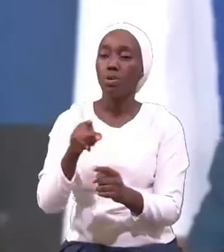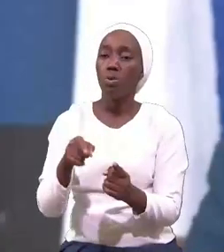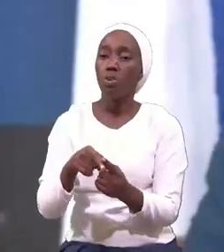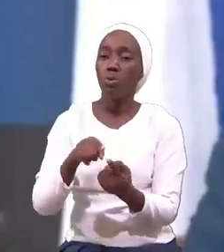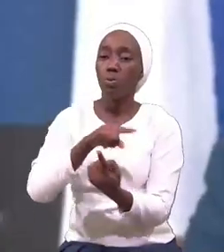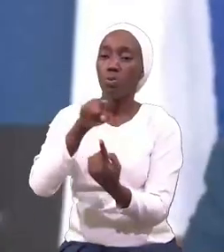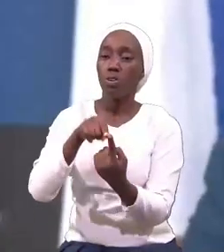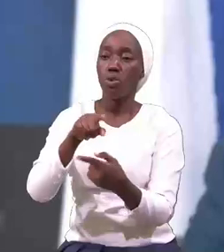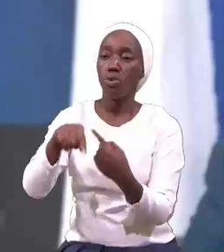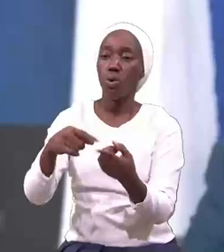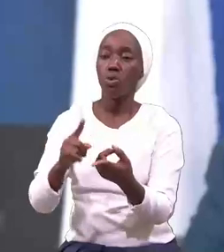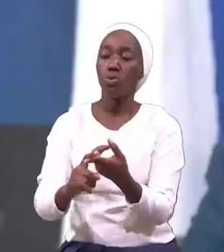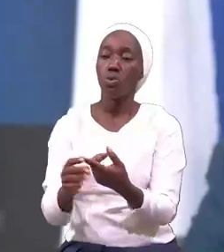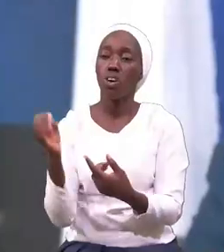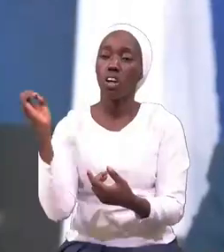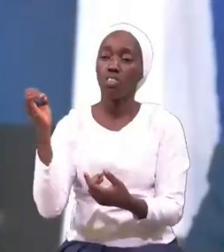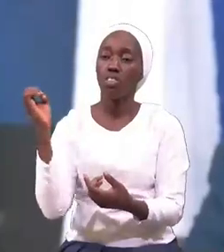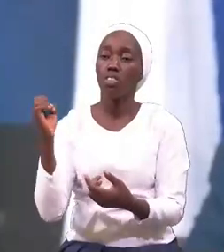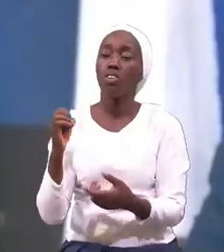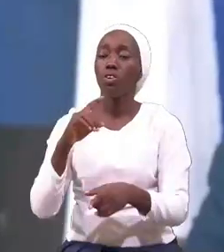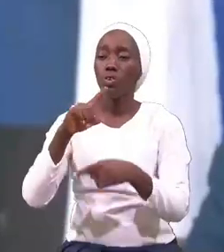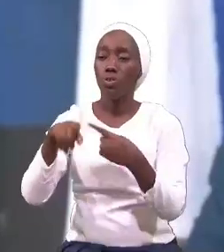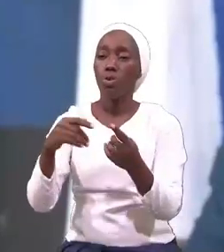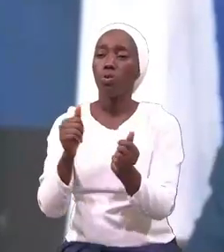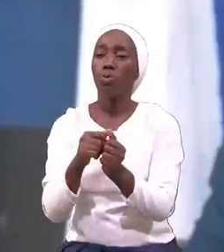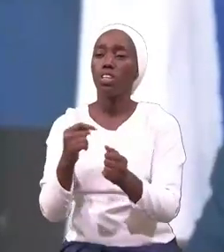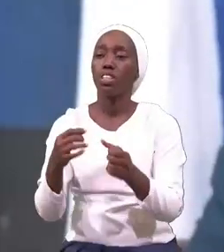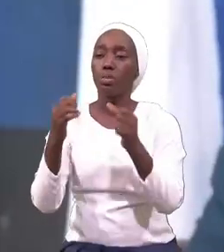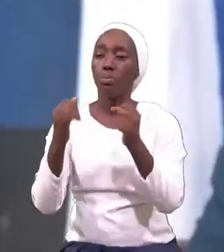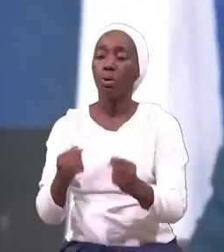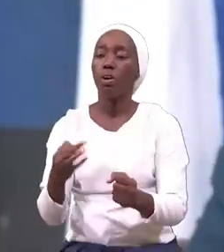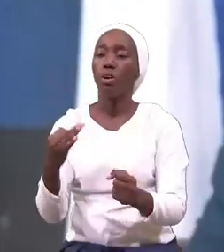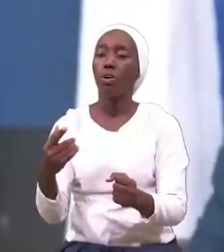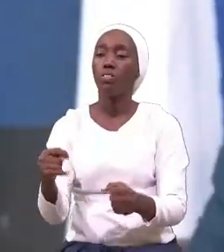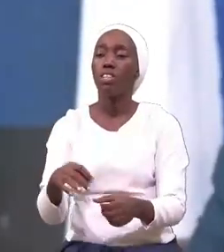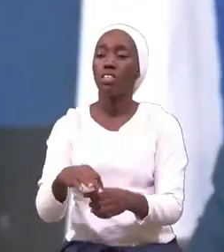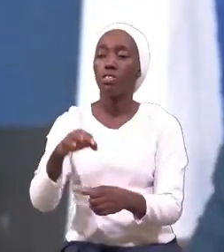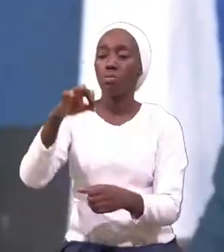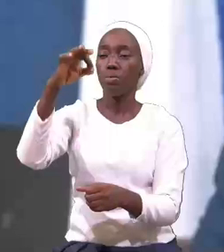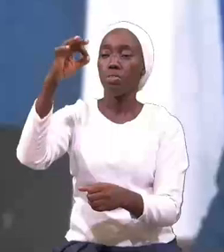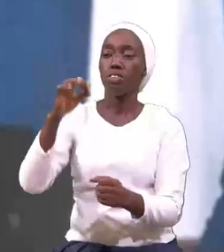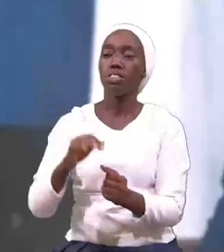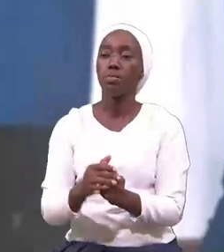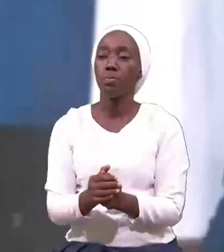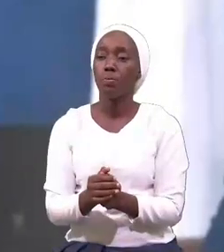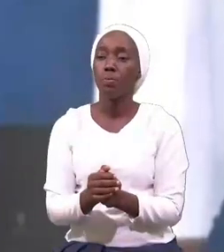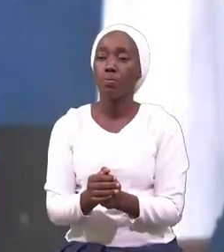Quand vous allez à l'évangélisation, sachez que vous allez avec la puissance de